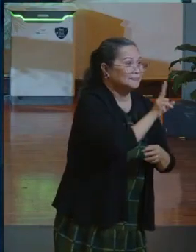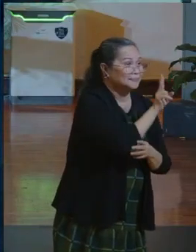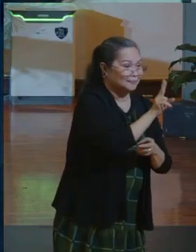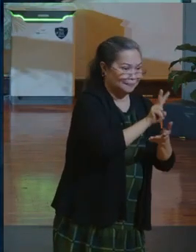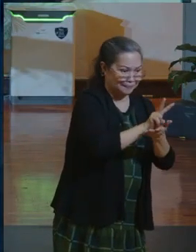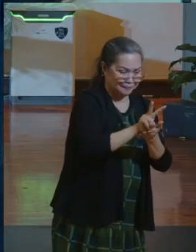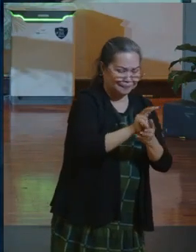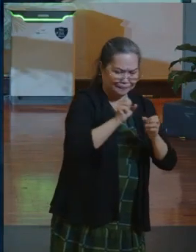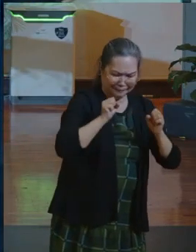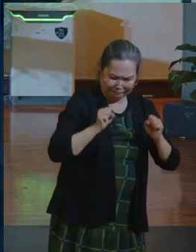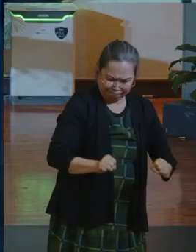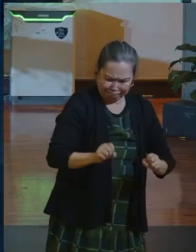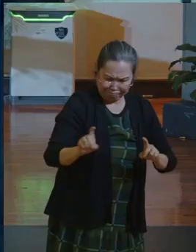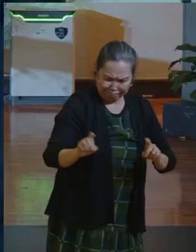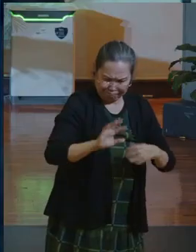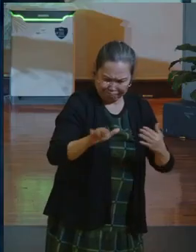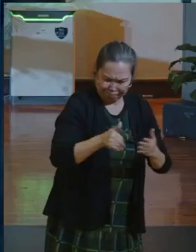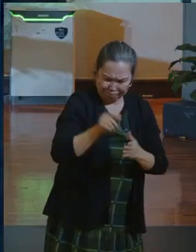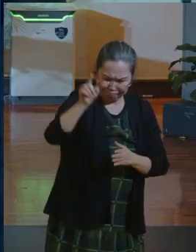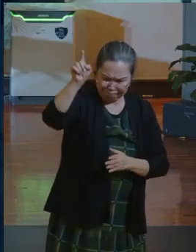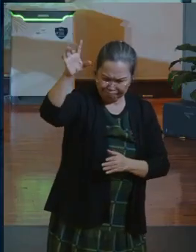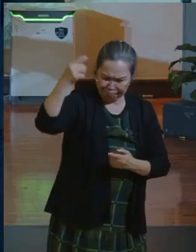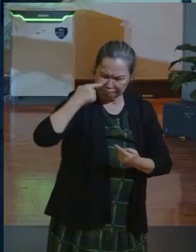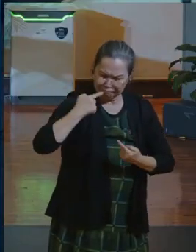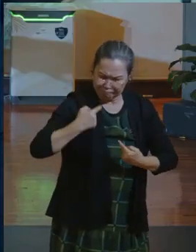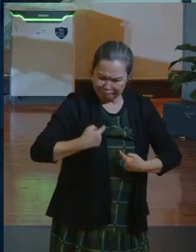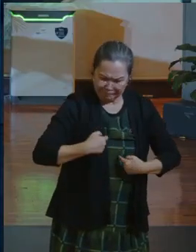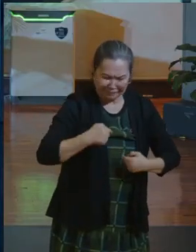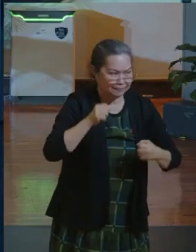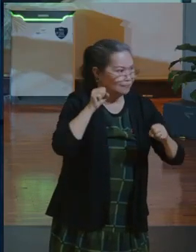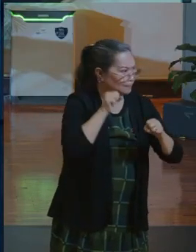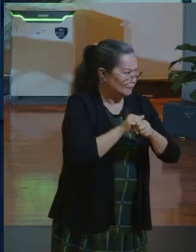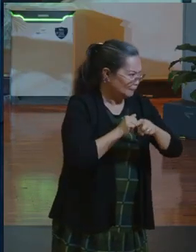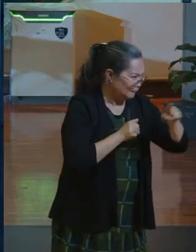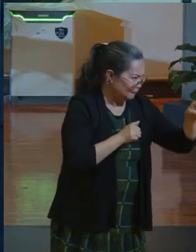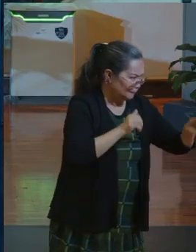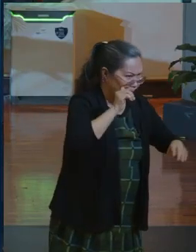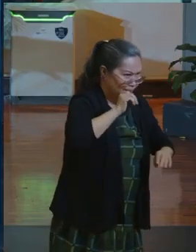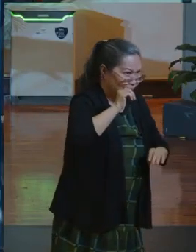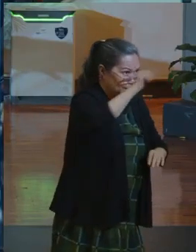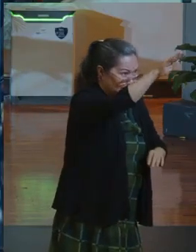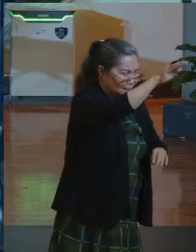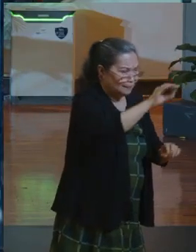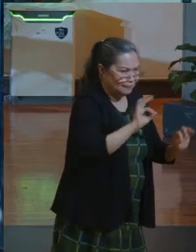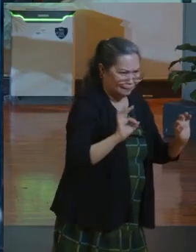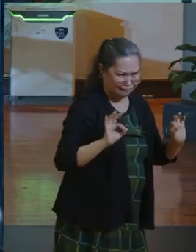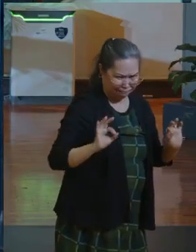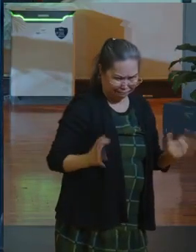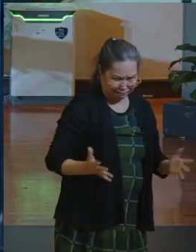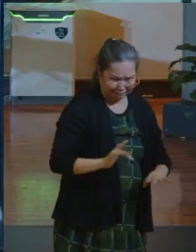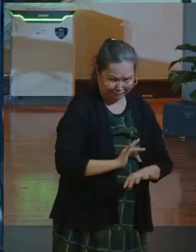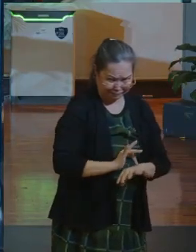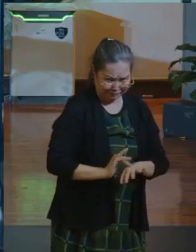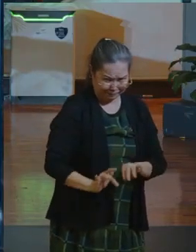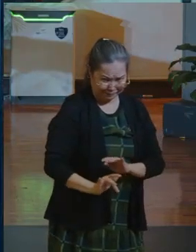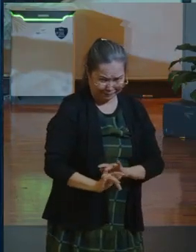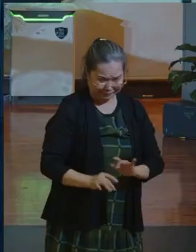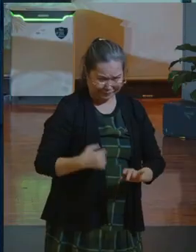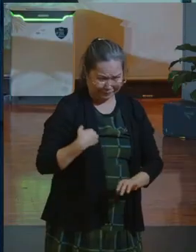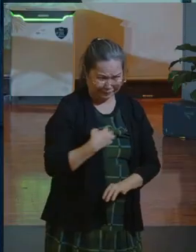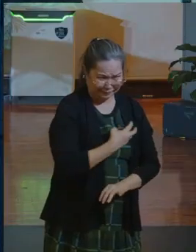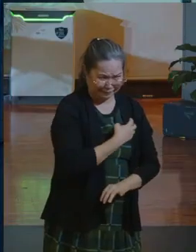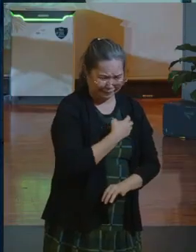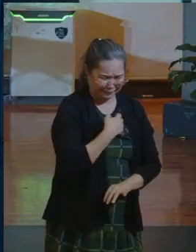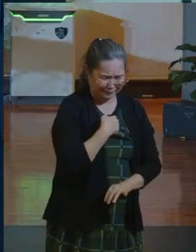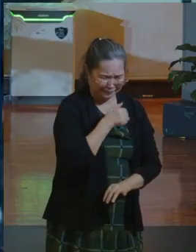na yun, I can do all things through Him who strengthens me. Ay kapag tayo pinadala, na wala pa lang tayong kadala-dala, na tayo ay